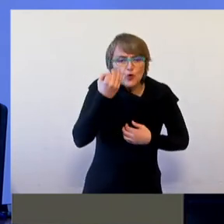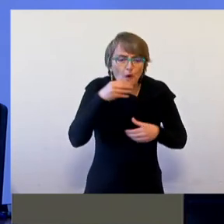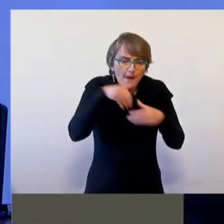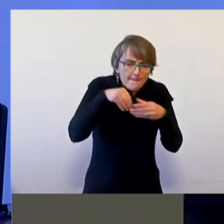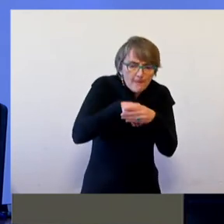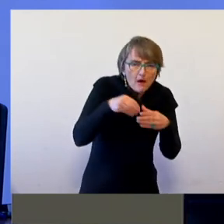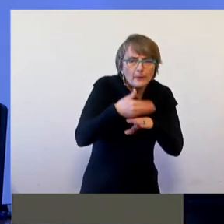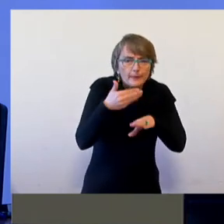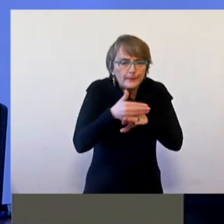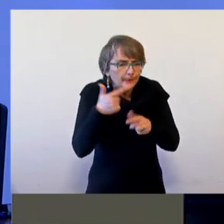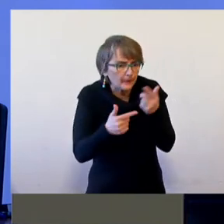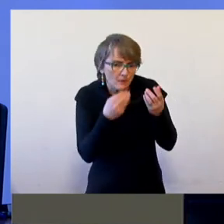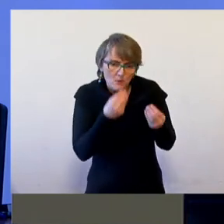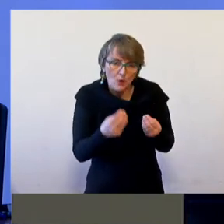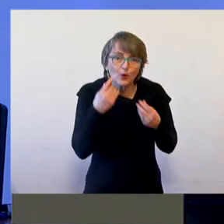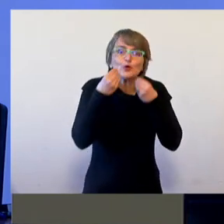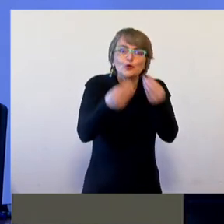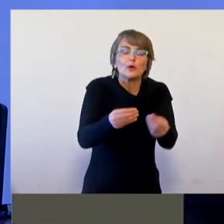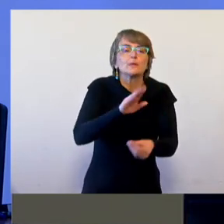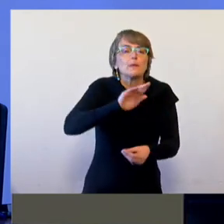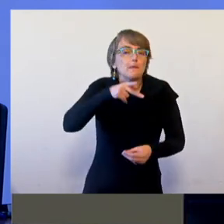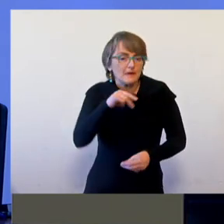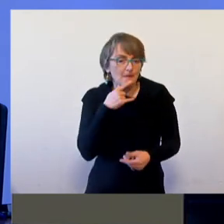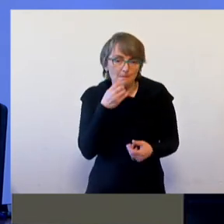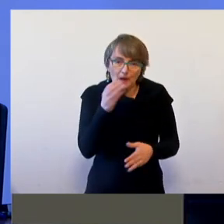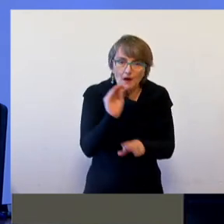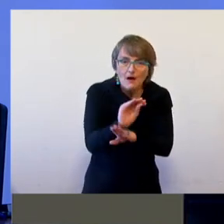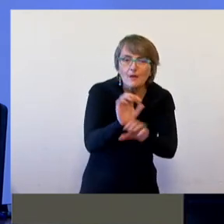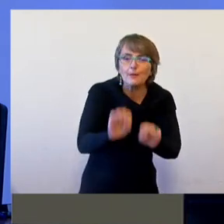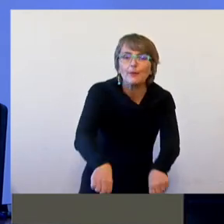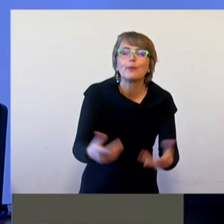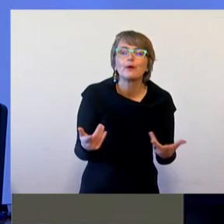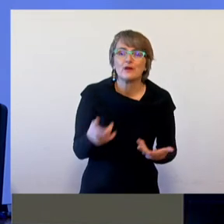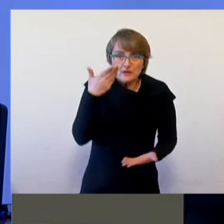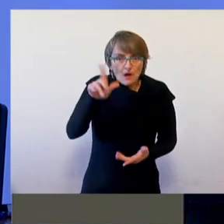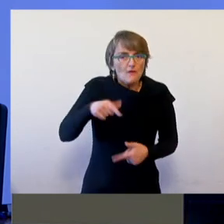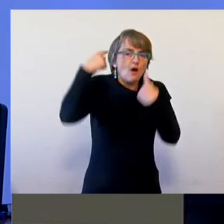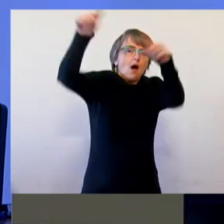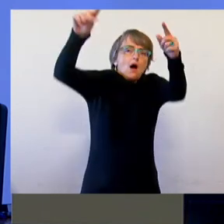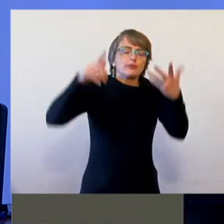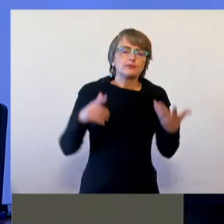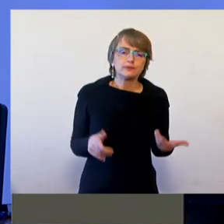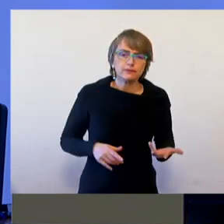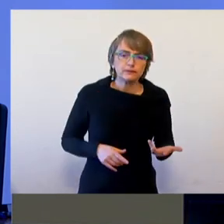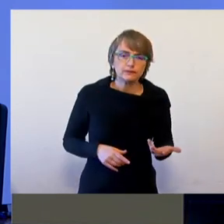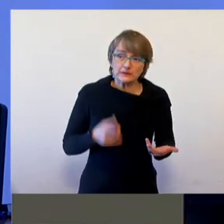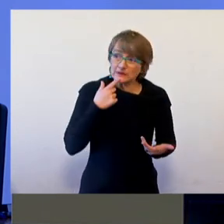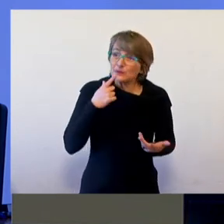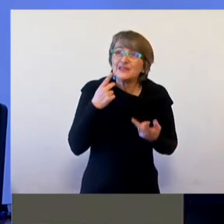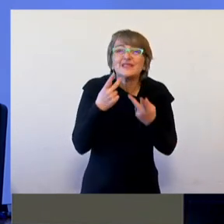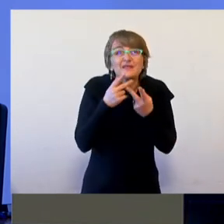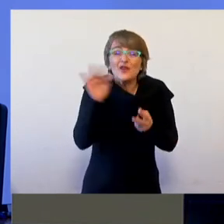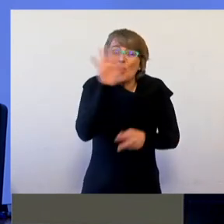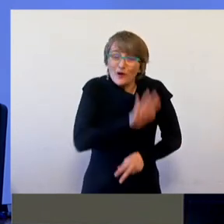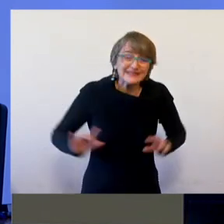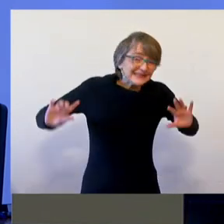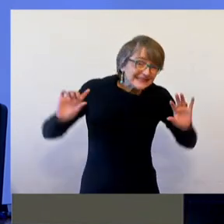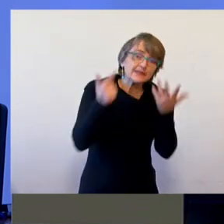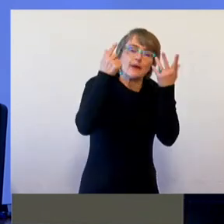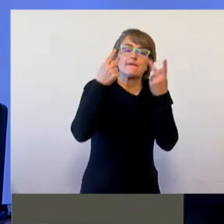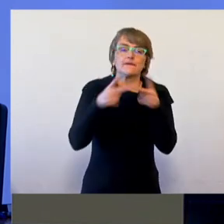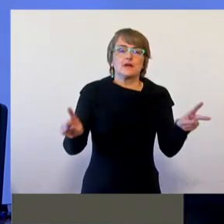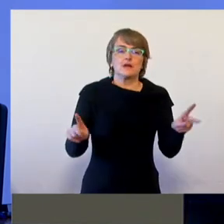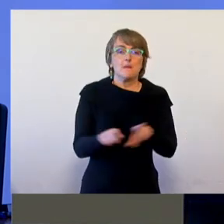emprunter, pour pouvoir financer la PPI dont nous avons parlé. Et donc ça, à un moment donné, il faut le mettre sur la table. Et quand on est la 7e ville de France, quand on est une